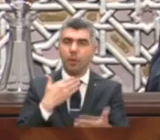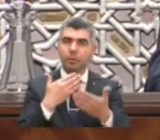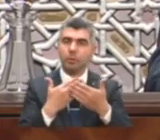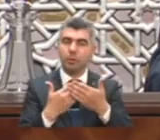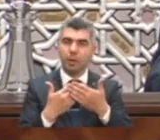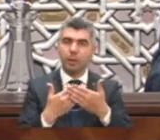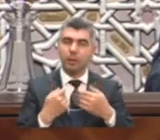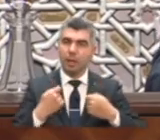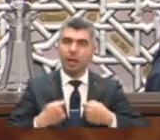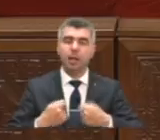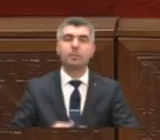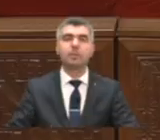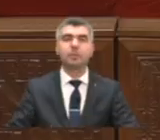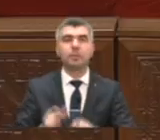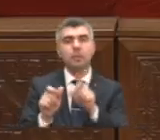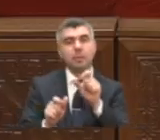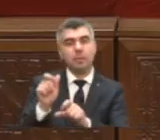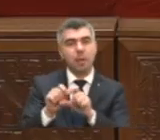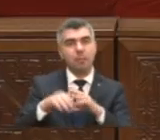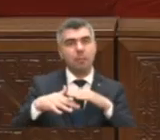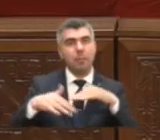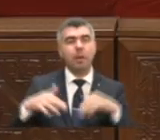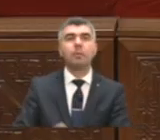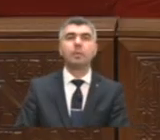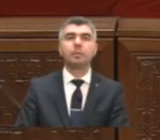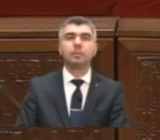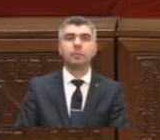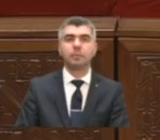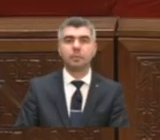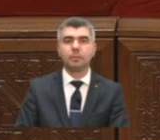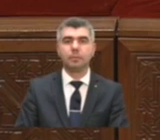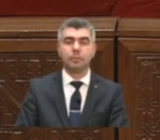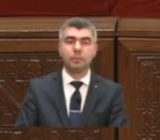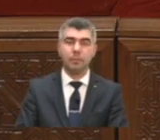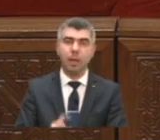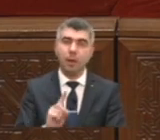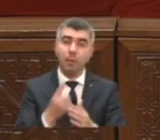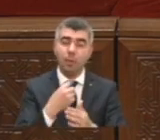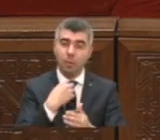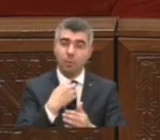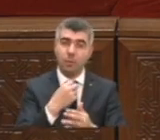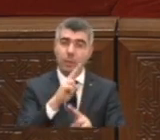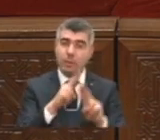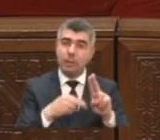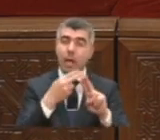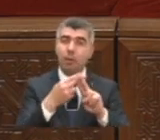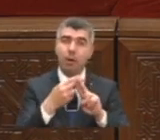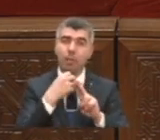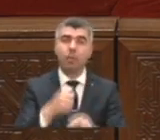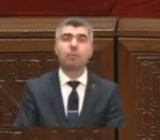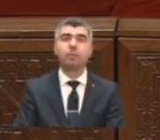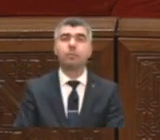شكرا سيد الرئيس. سادة النواب اللي بغيت ناكد عليها سي عبد العزيز البار كتعرف